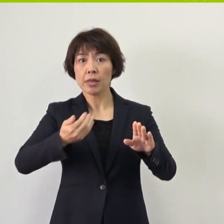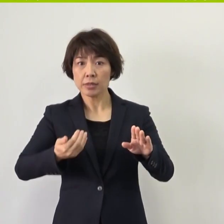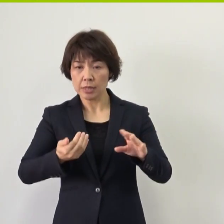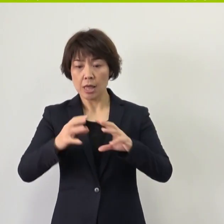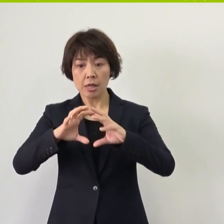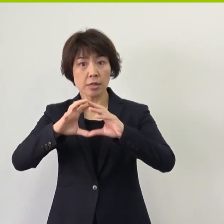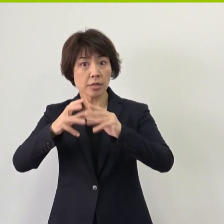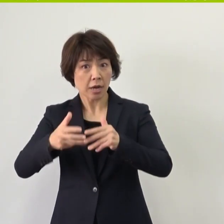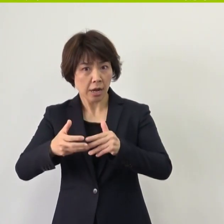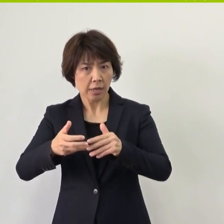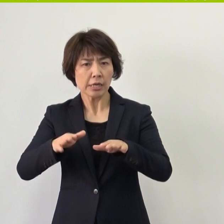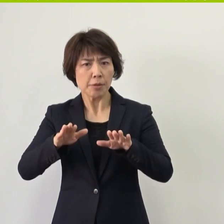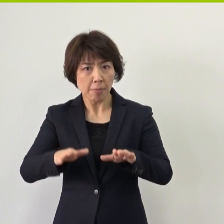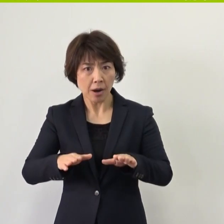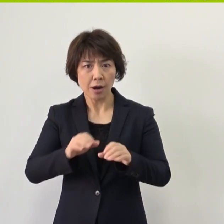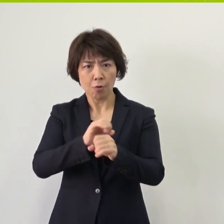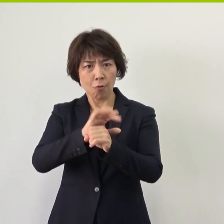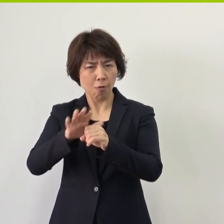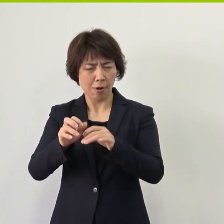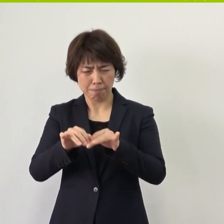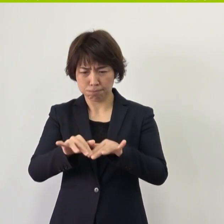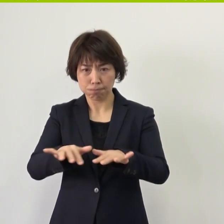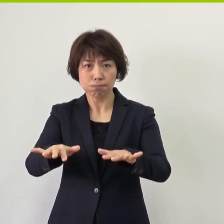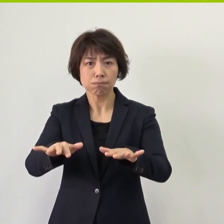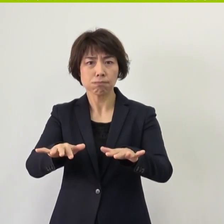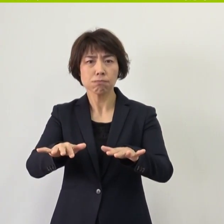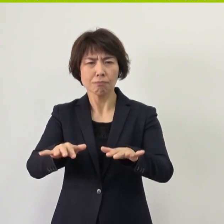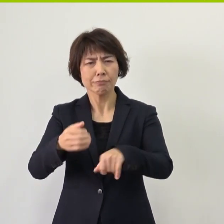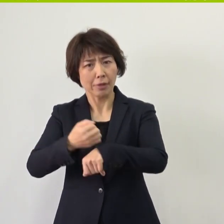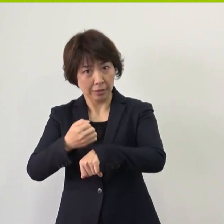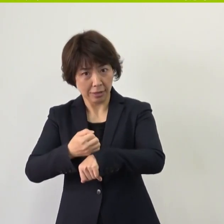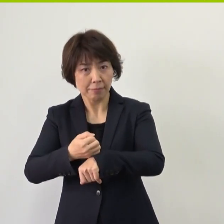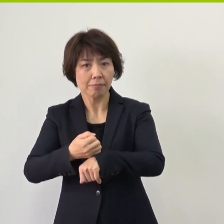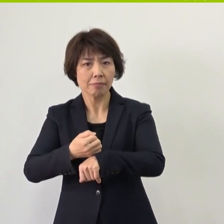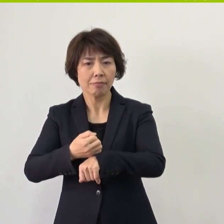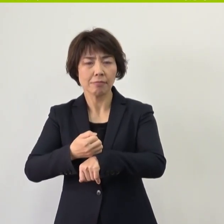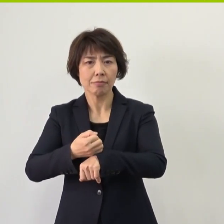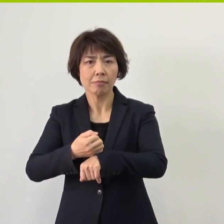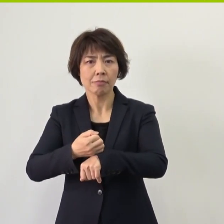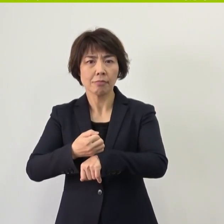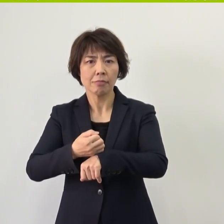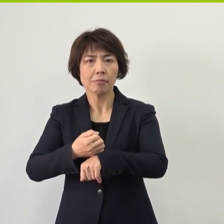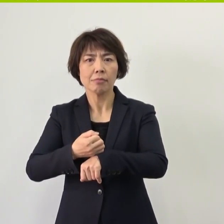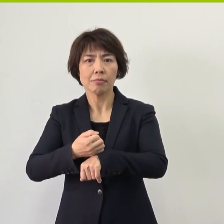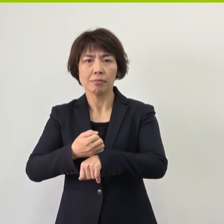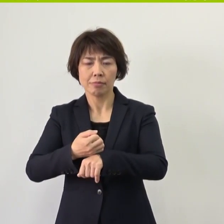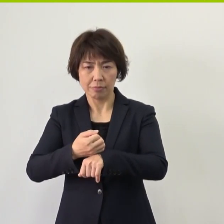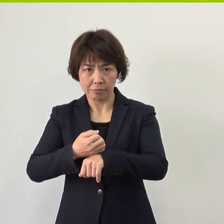して、世界をどんどん、特にこのコロナ禍で大変な時代ではありますけれども、